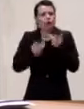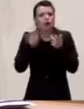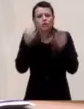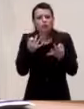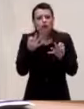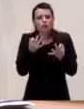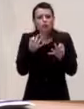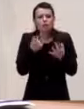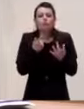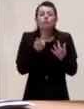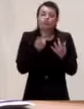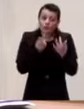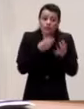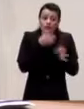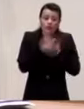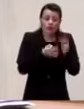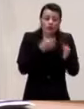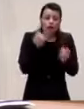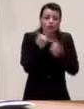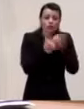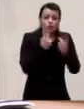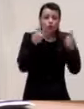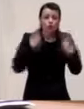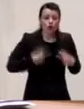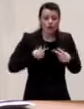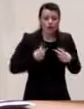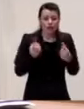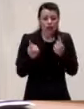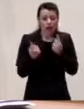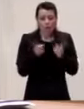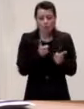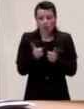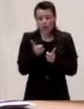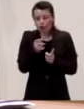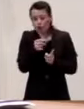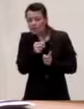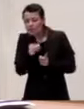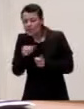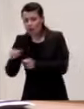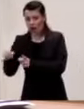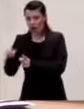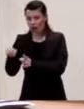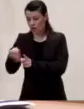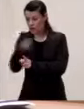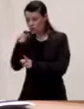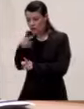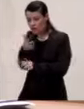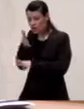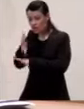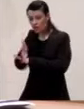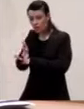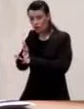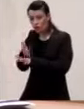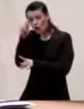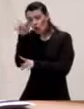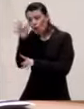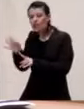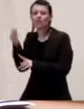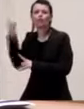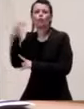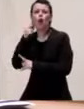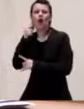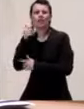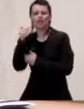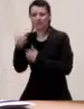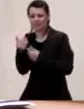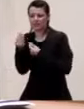occorre intervenire per migliorare la qualità di vita. E come si interviene? Non solamente, come